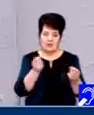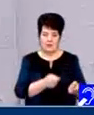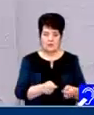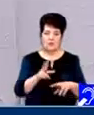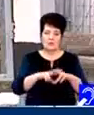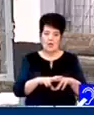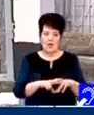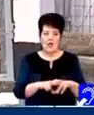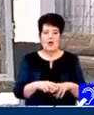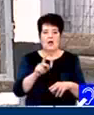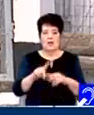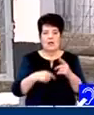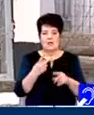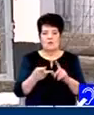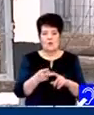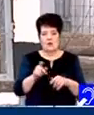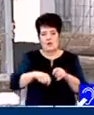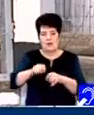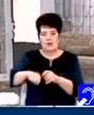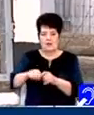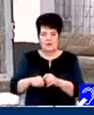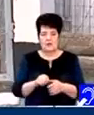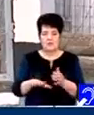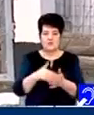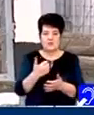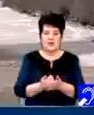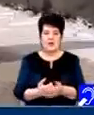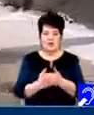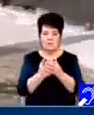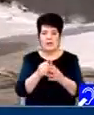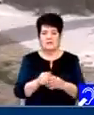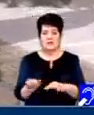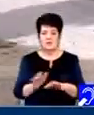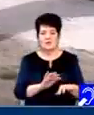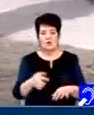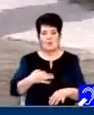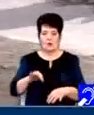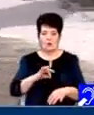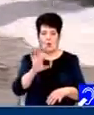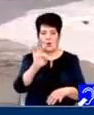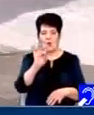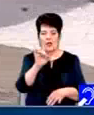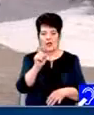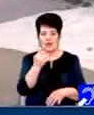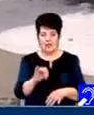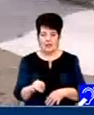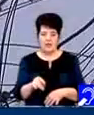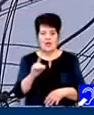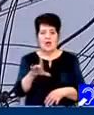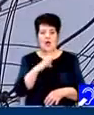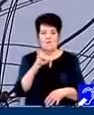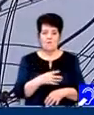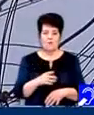la penitenciar. Celălalt a fost dat în urmărire generală în baza unei acțiuni demarate de Procuratura Orhei. Cei doi au fost condamnați